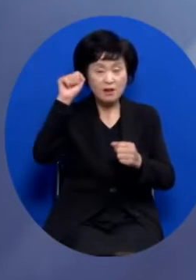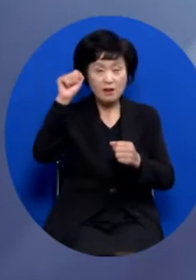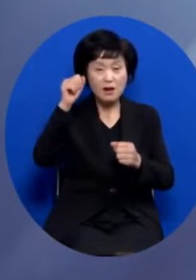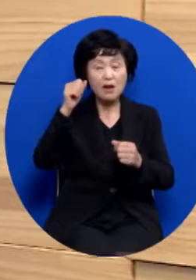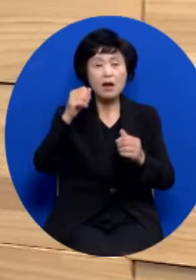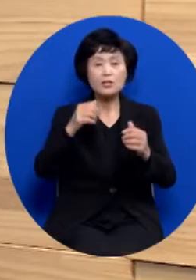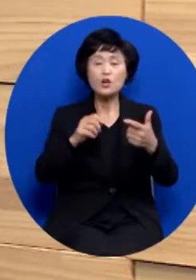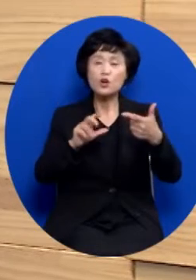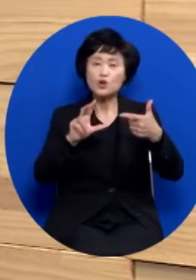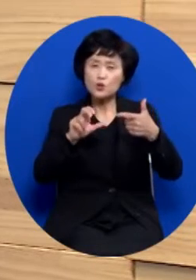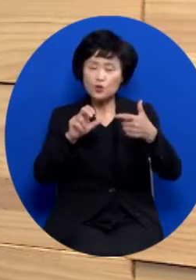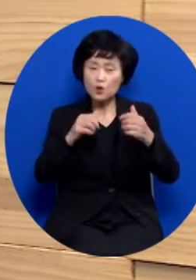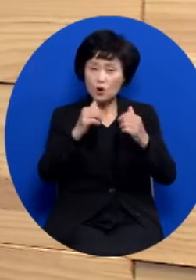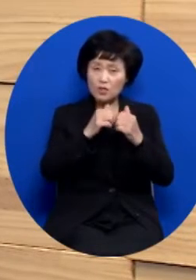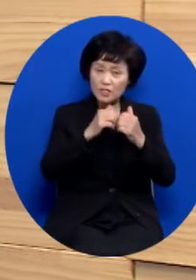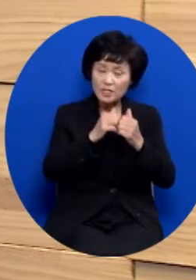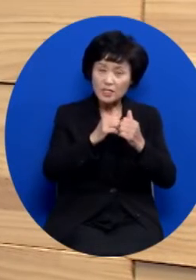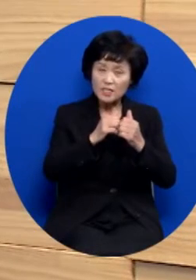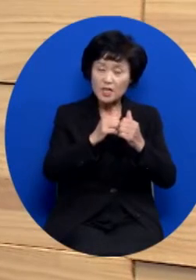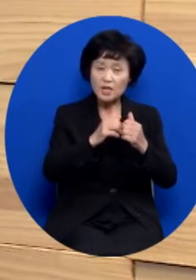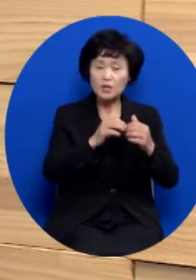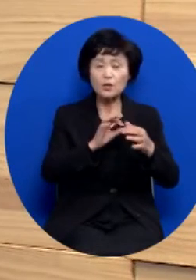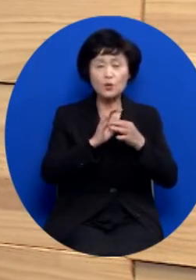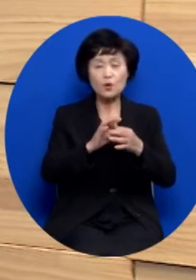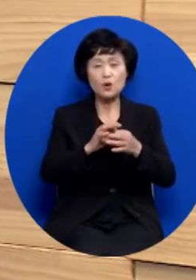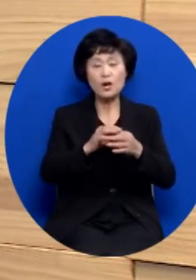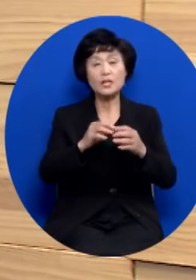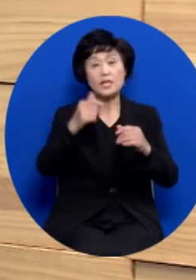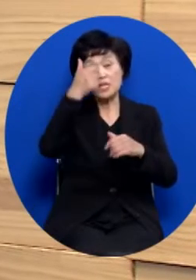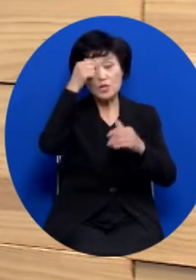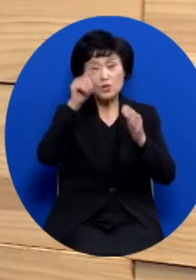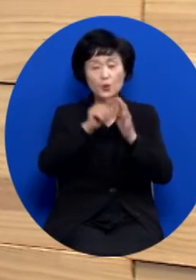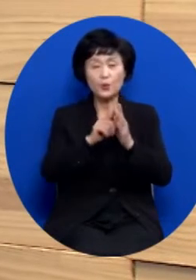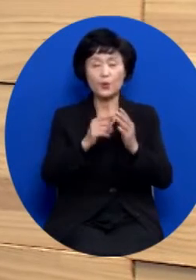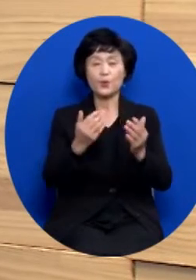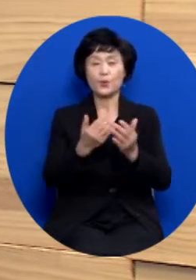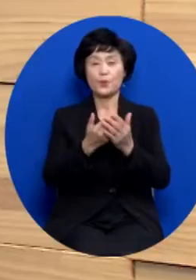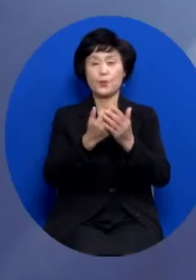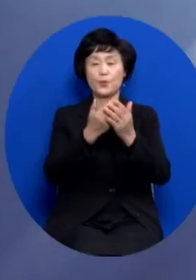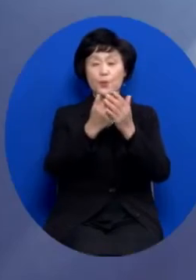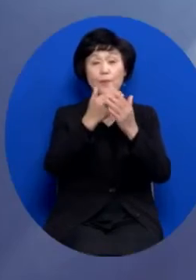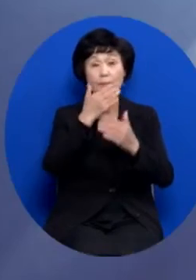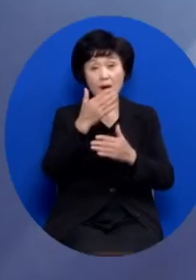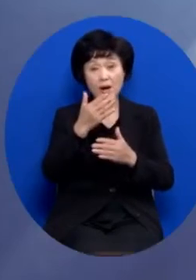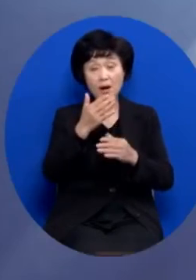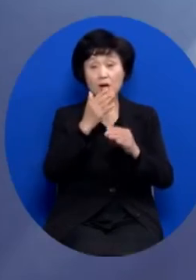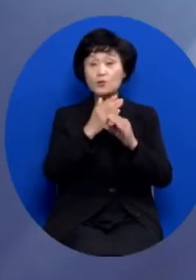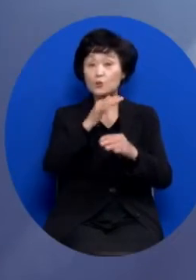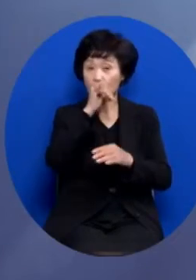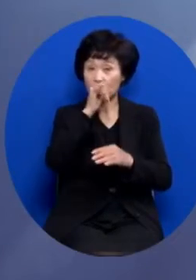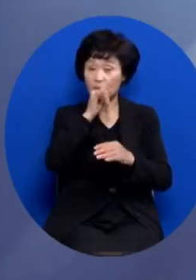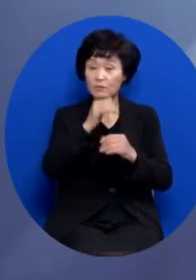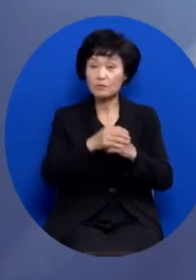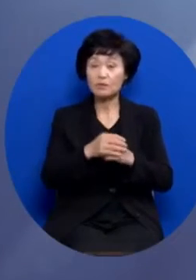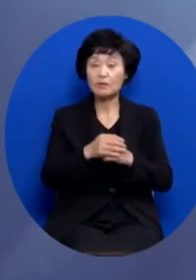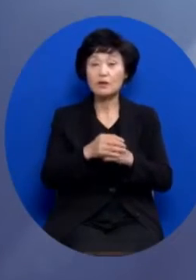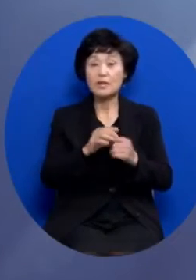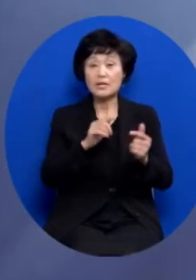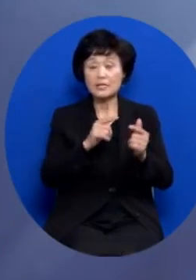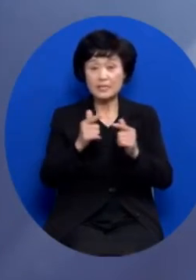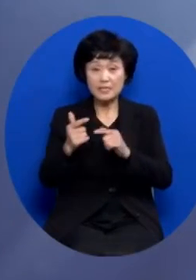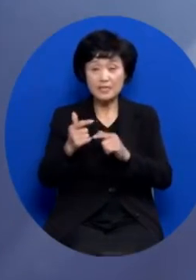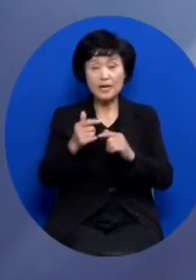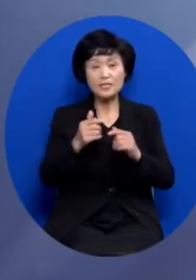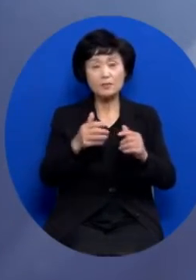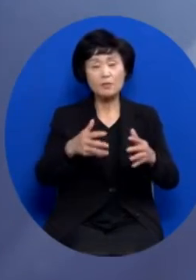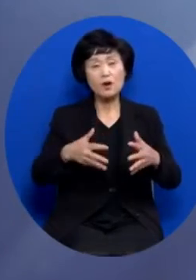우리 민주주의 국가로 성장하는 과정에서 기독교가 그 중심에 있었고요. 그다음에 그러다 보니까 각종 근대